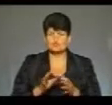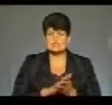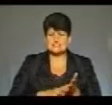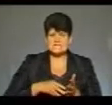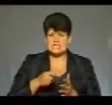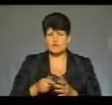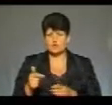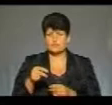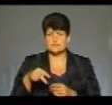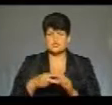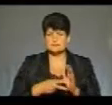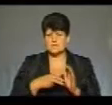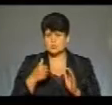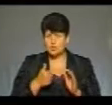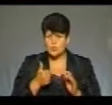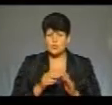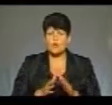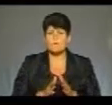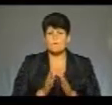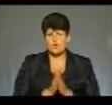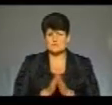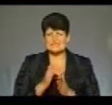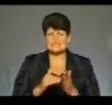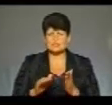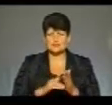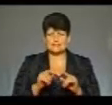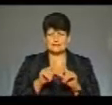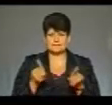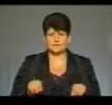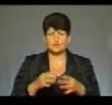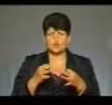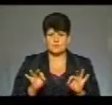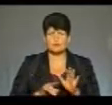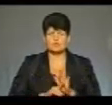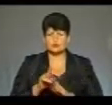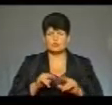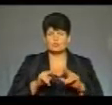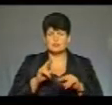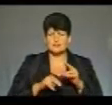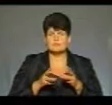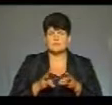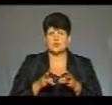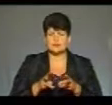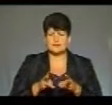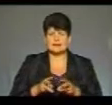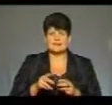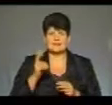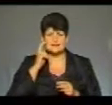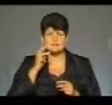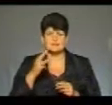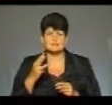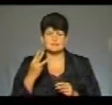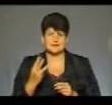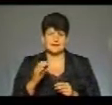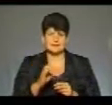грудні 2017 року. Позивачка просить скасувати декларацію на початок будівництва торф'яної котельні на вулиці Київська, 3С в Тернополі.